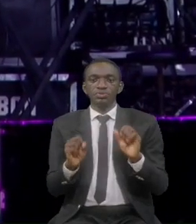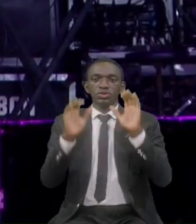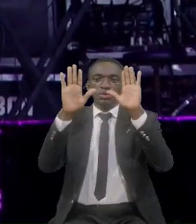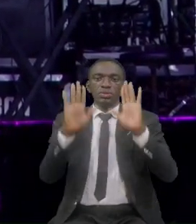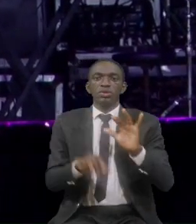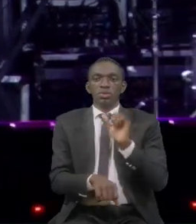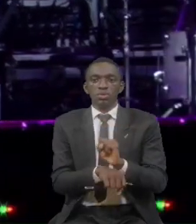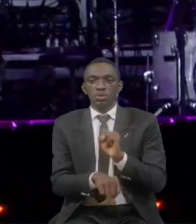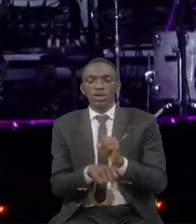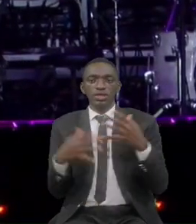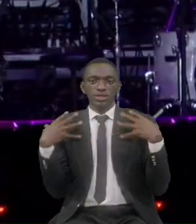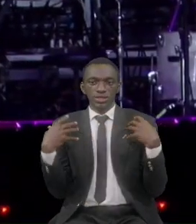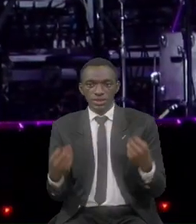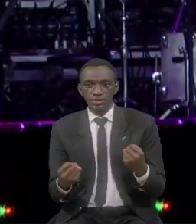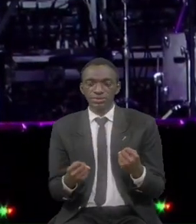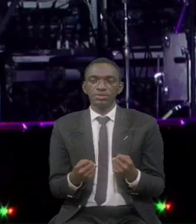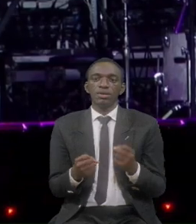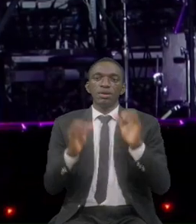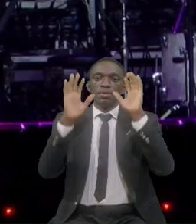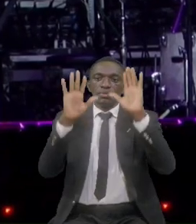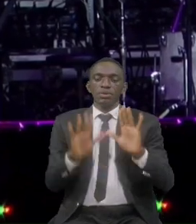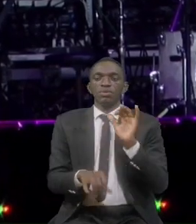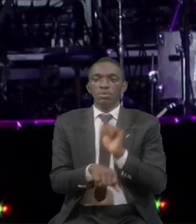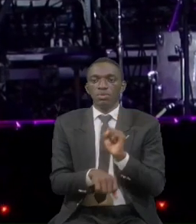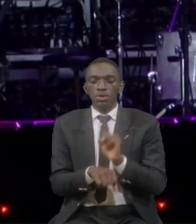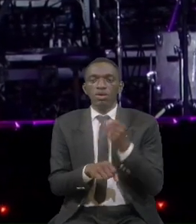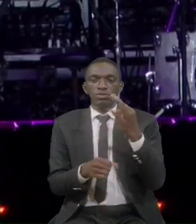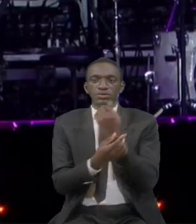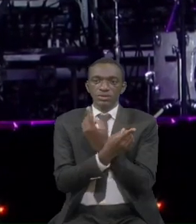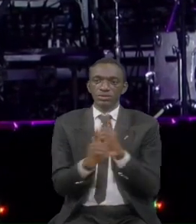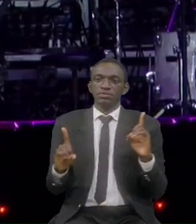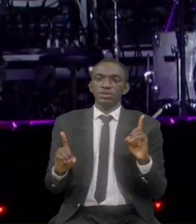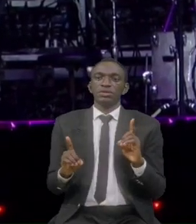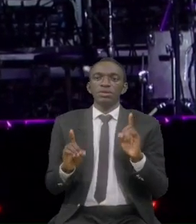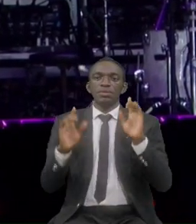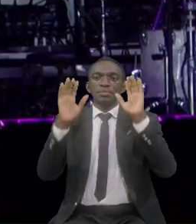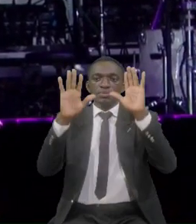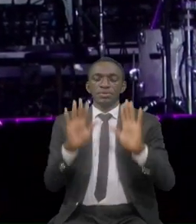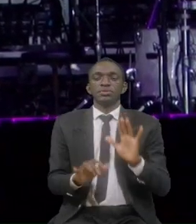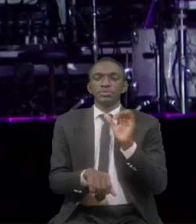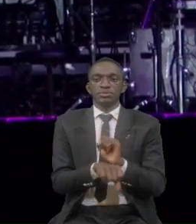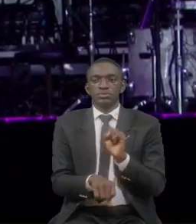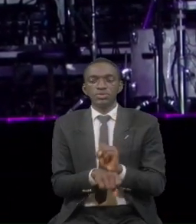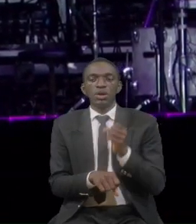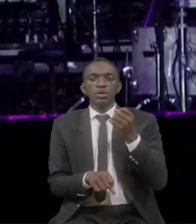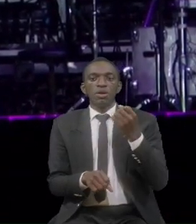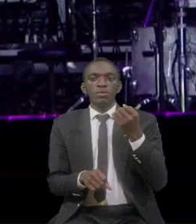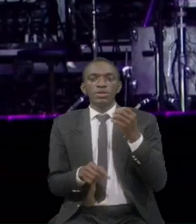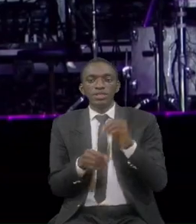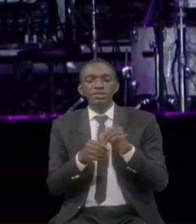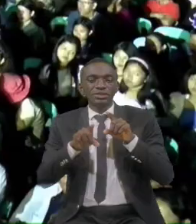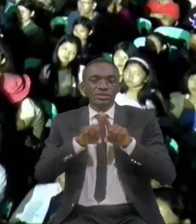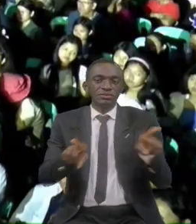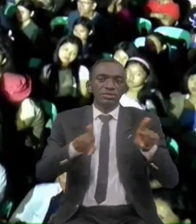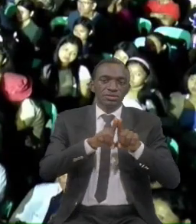healing. Milagro sa kaayuhan. Miracle of deliverance. Milagro sa impit nga kagawasan. Miracles in different areas of your life. Milagro sa